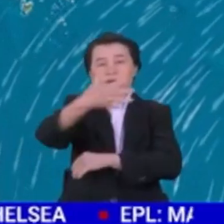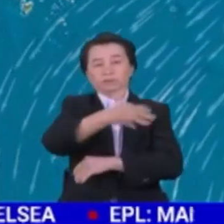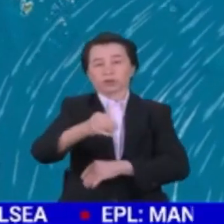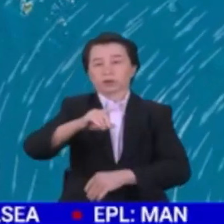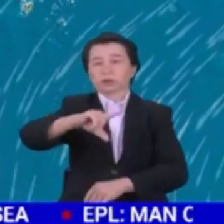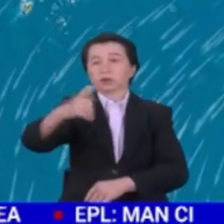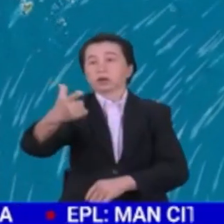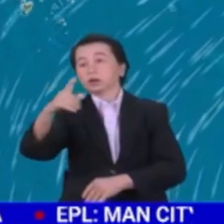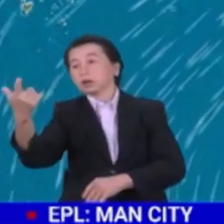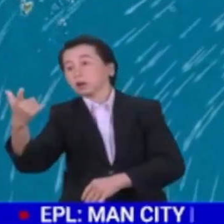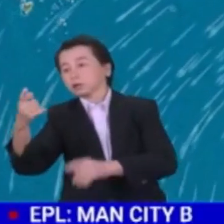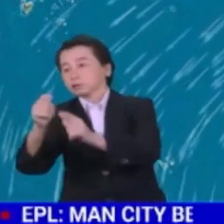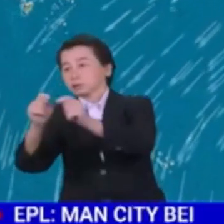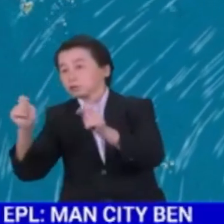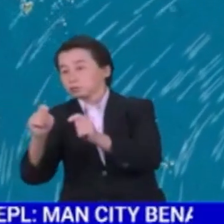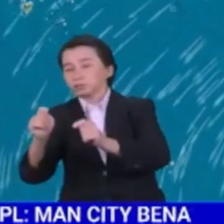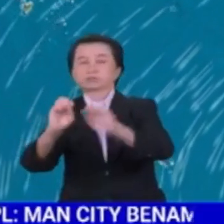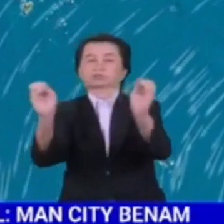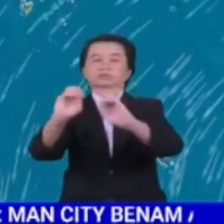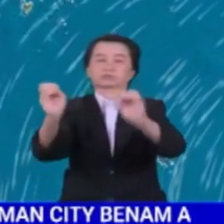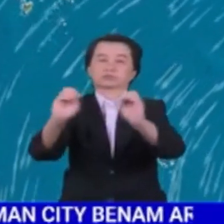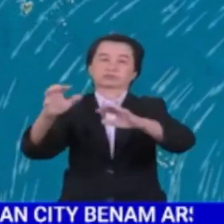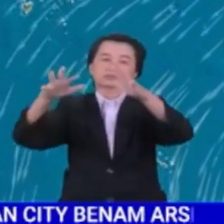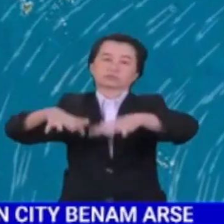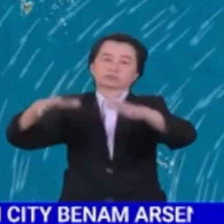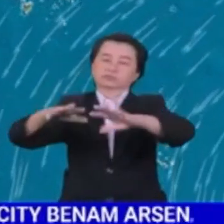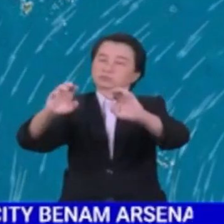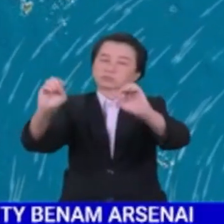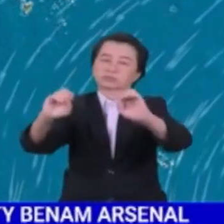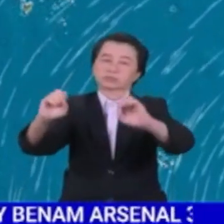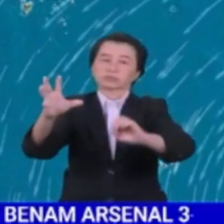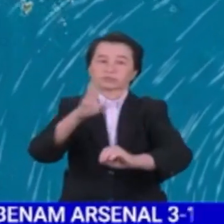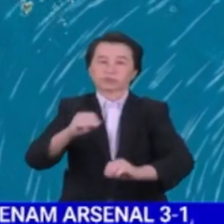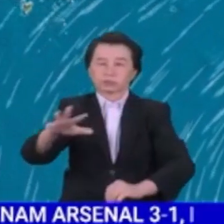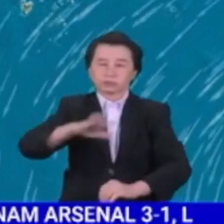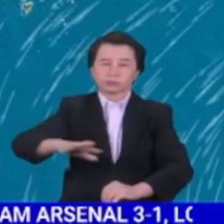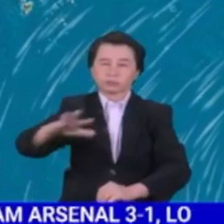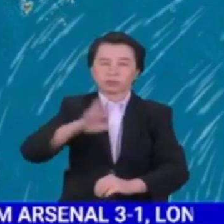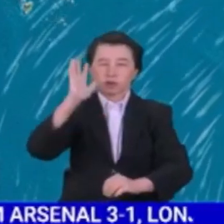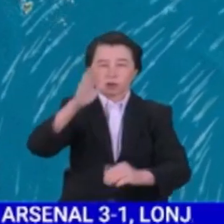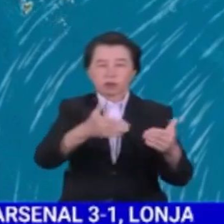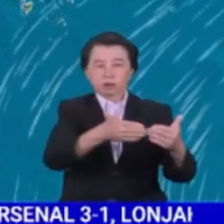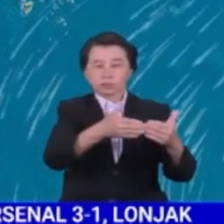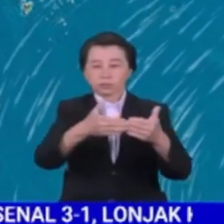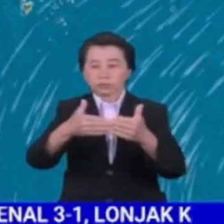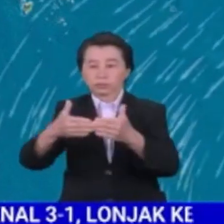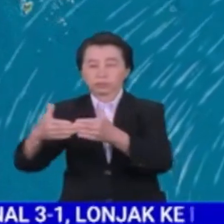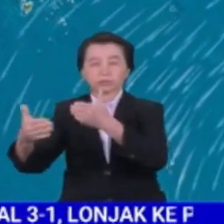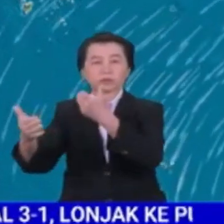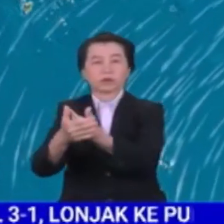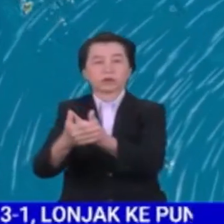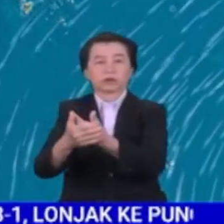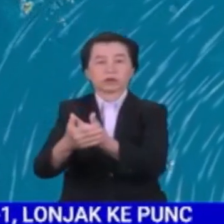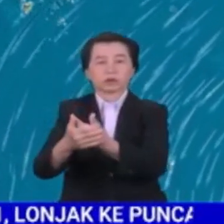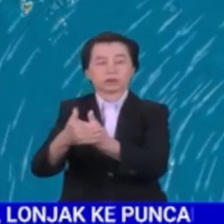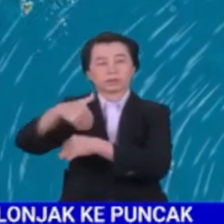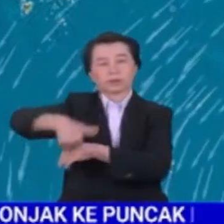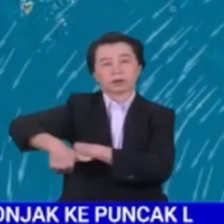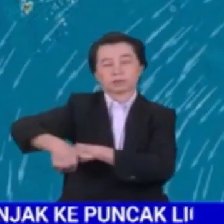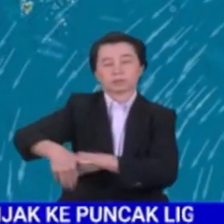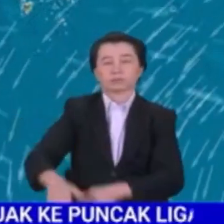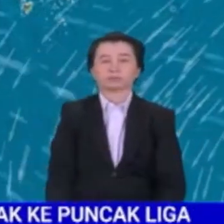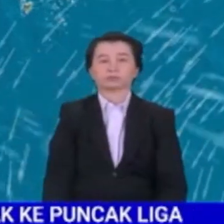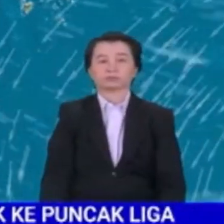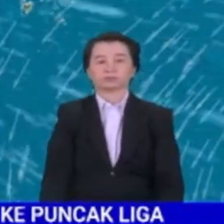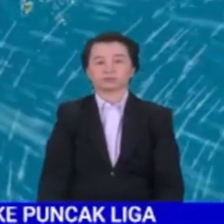manakala lain-lain tempat adalah tiada hujan yang dicerap dan dijangkakan akan berterusan sehingga ke lewat malam